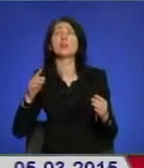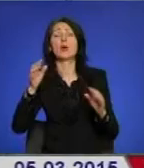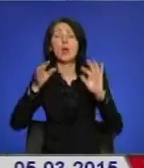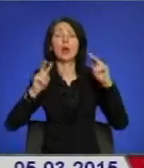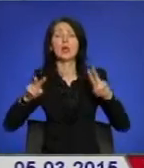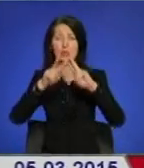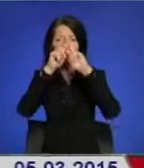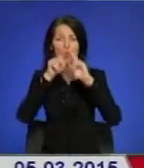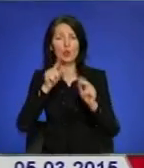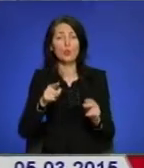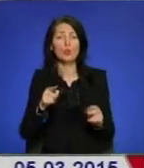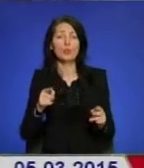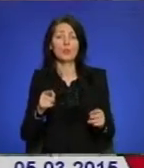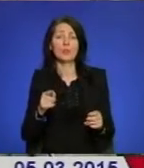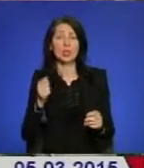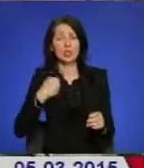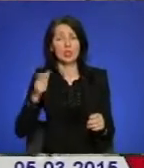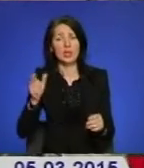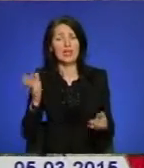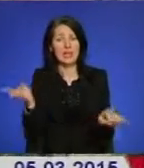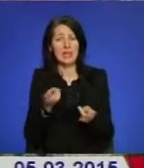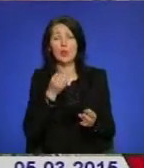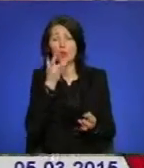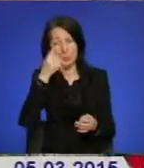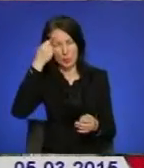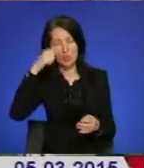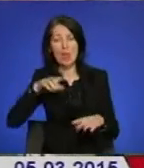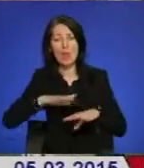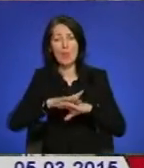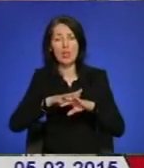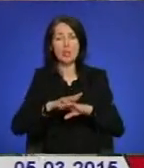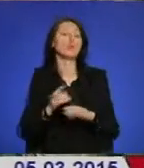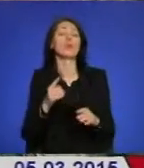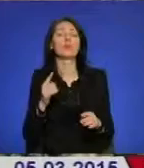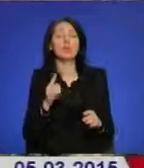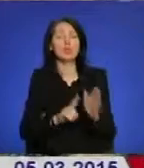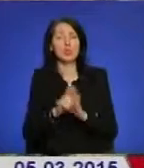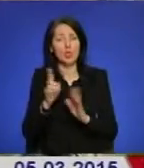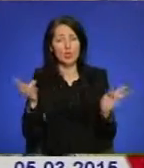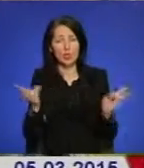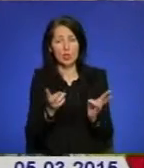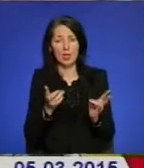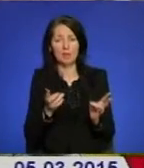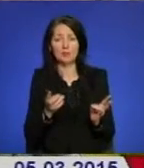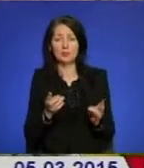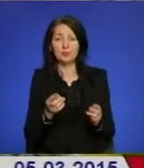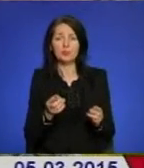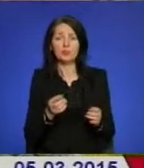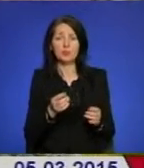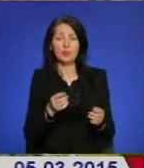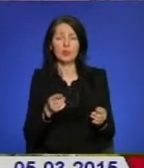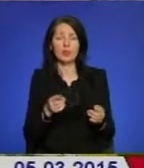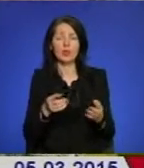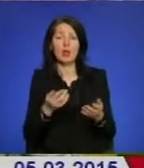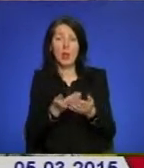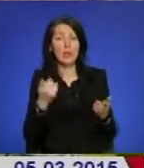знати математичні науки. Перш ніж наносити якісь удари, перш ніж вражати якісь цілі вогнем, перед